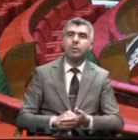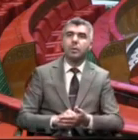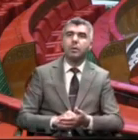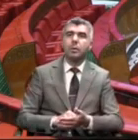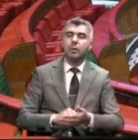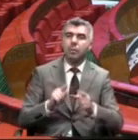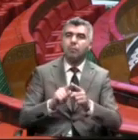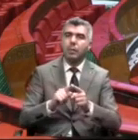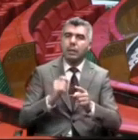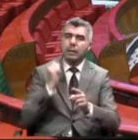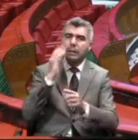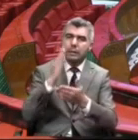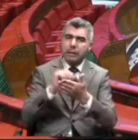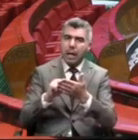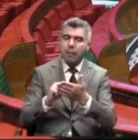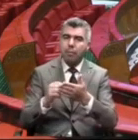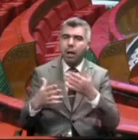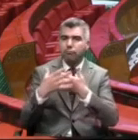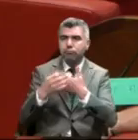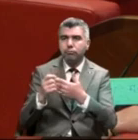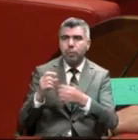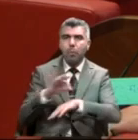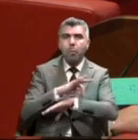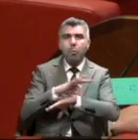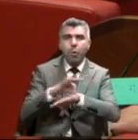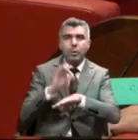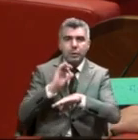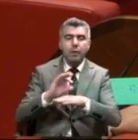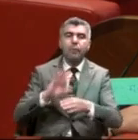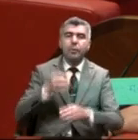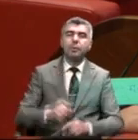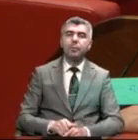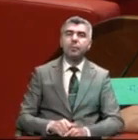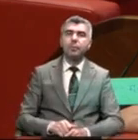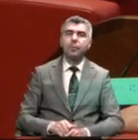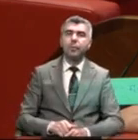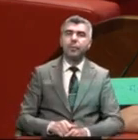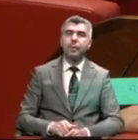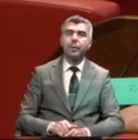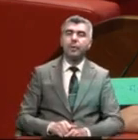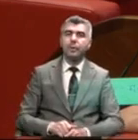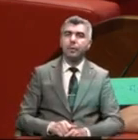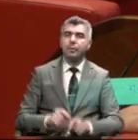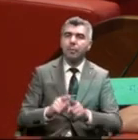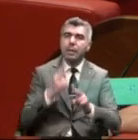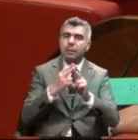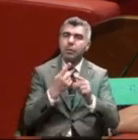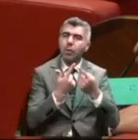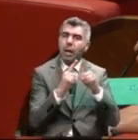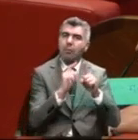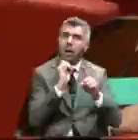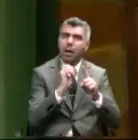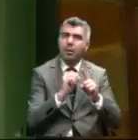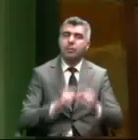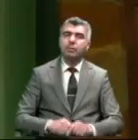ضريبه على الدخل المرتبطه ماشي مشكل المهم غير اودي بغيت السيد المستشار غير